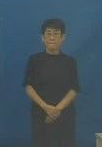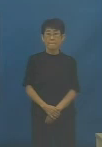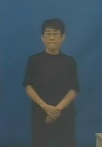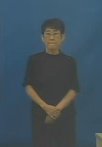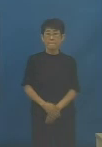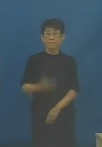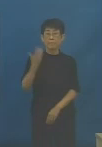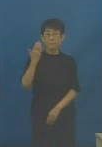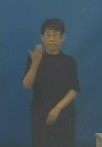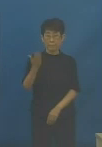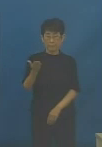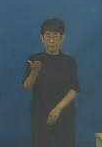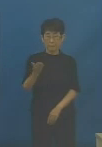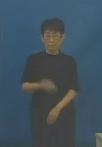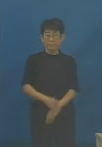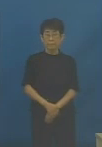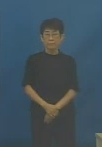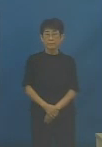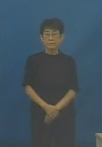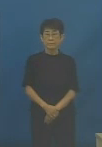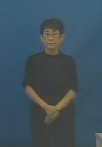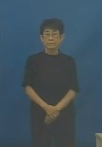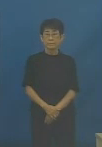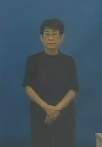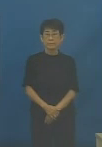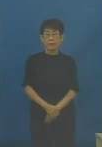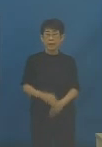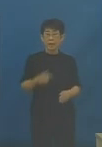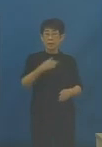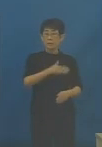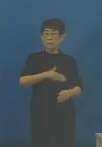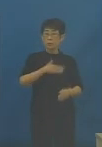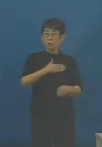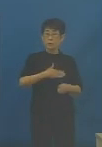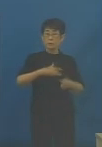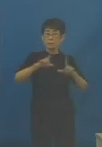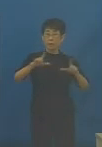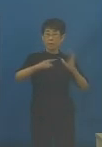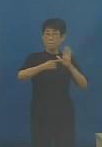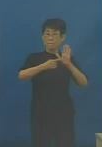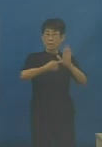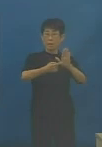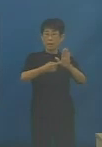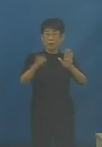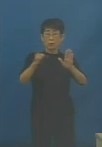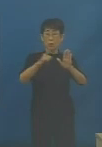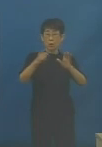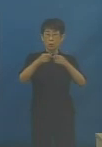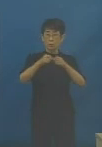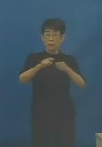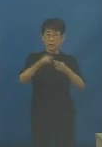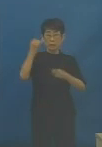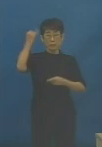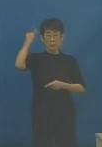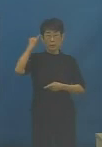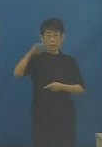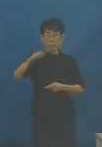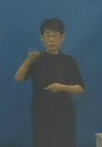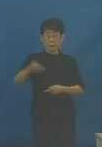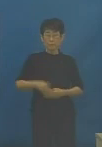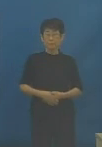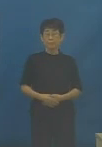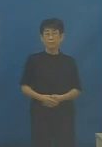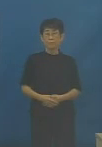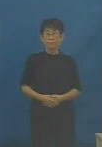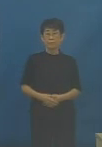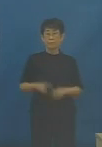関連でお伺いをいたします。表明の時期なんかについては具体的なイメージは抱いていらっしゃいますでしょうか。 まあ、今まで私